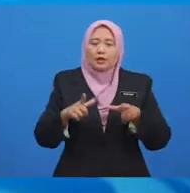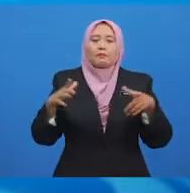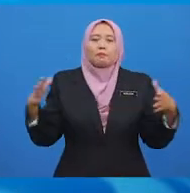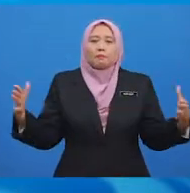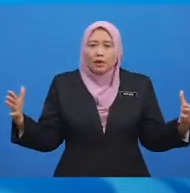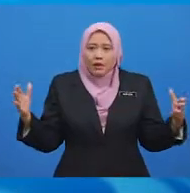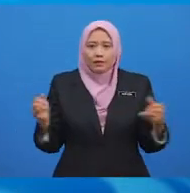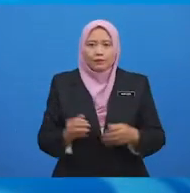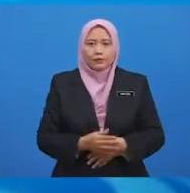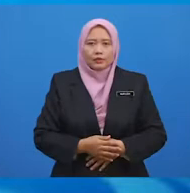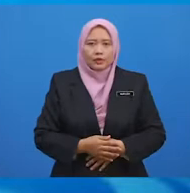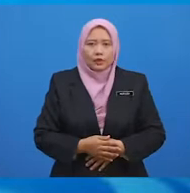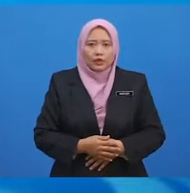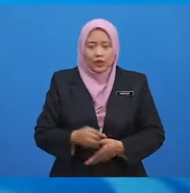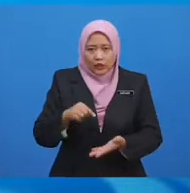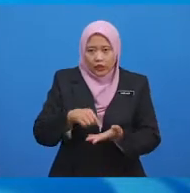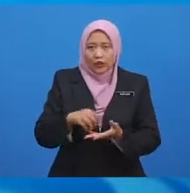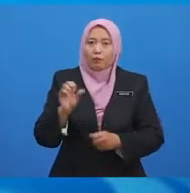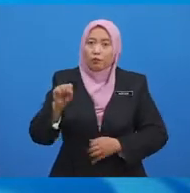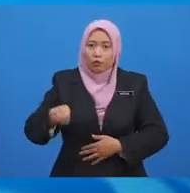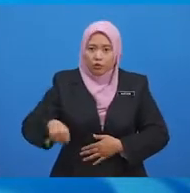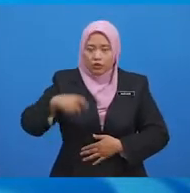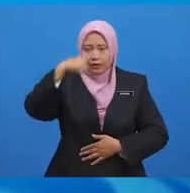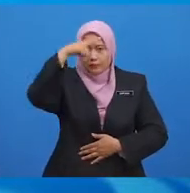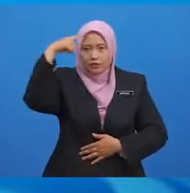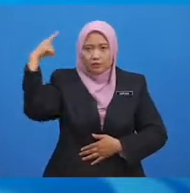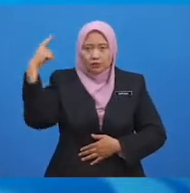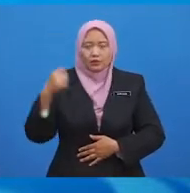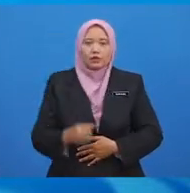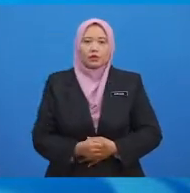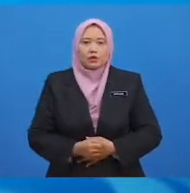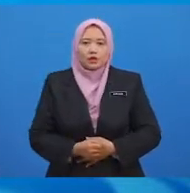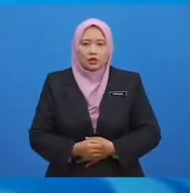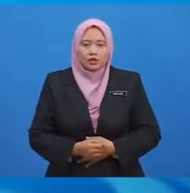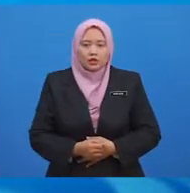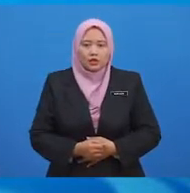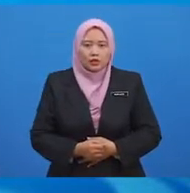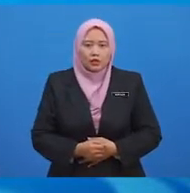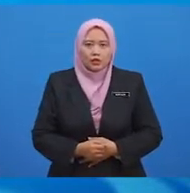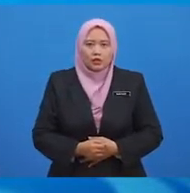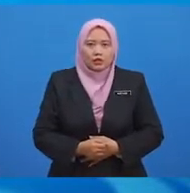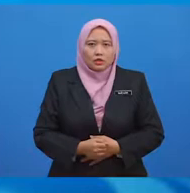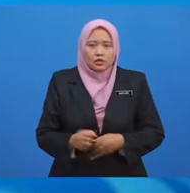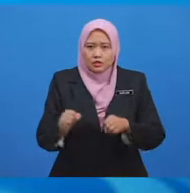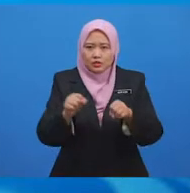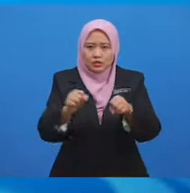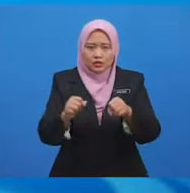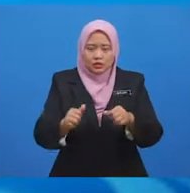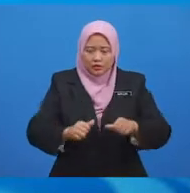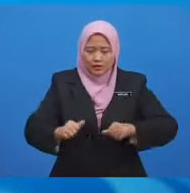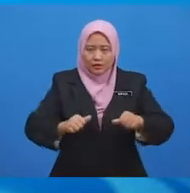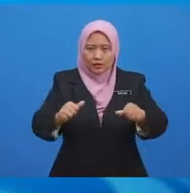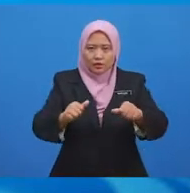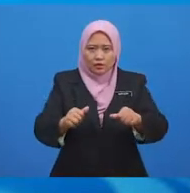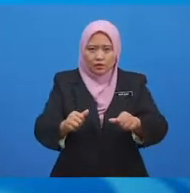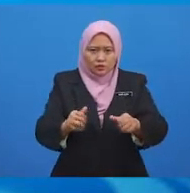Hal ini boleh menyebabkan sistem saliran tersekat dan tersumbat.